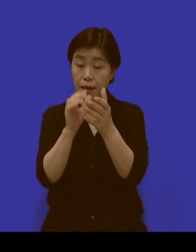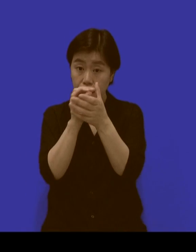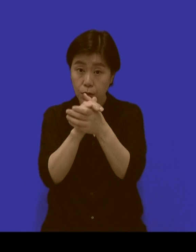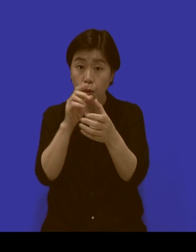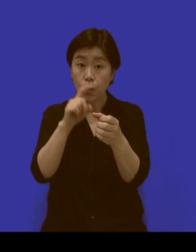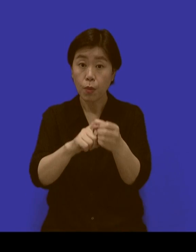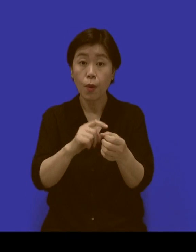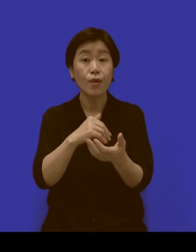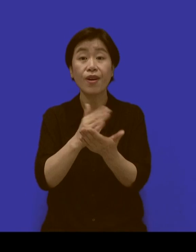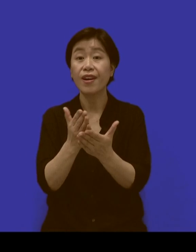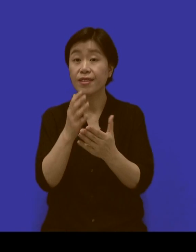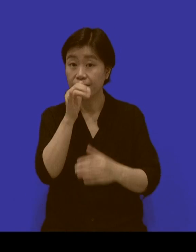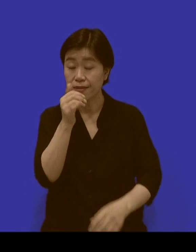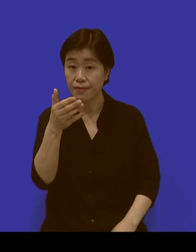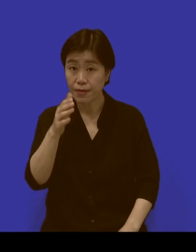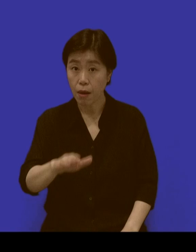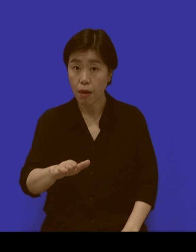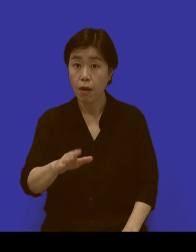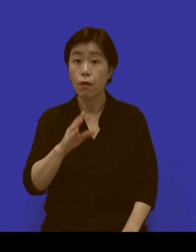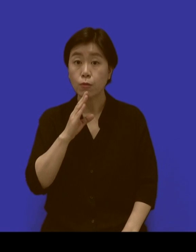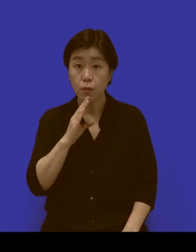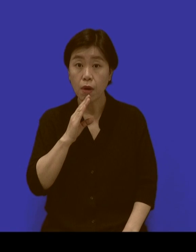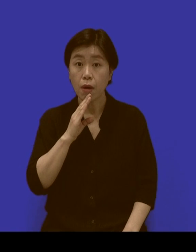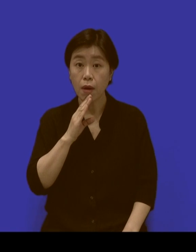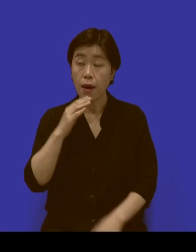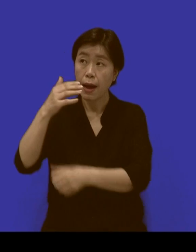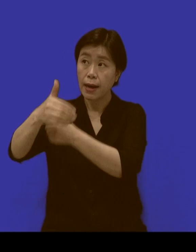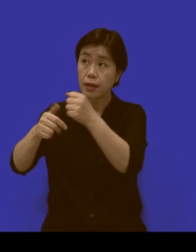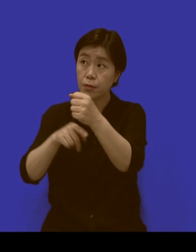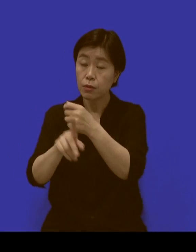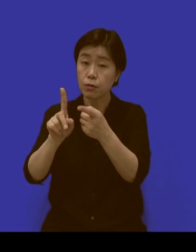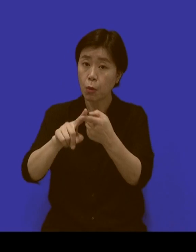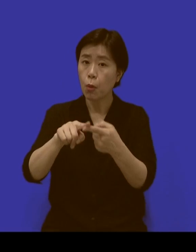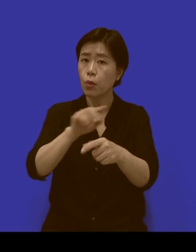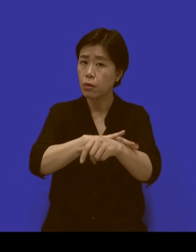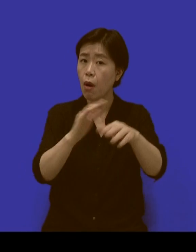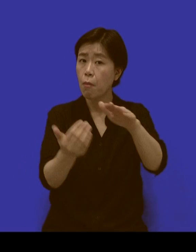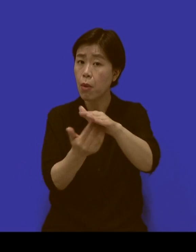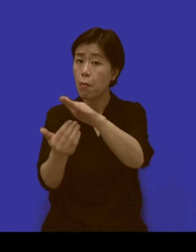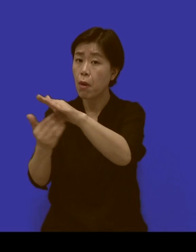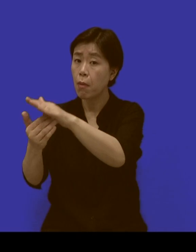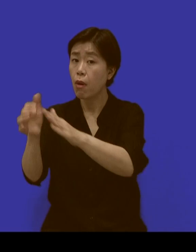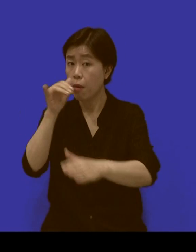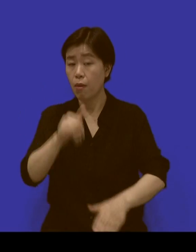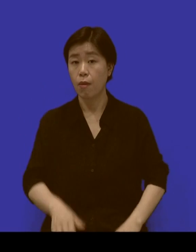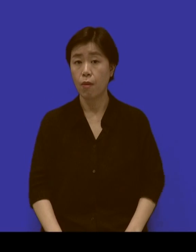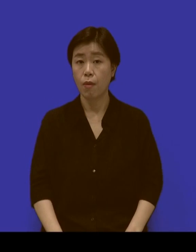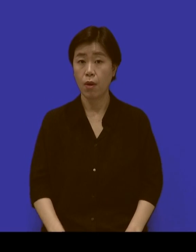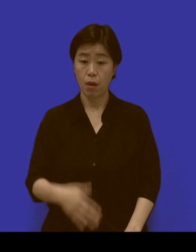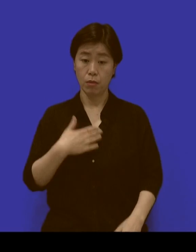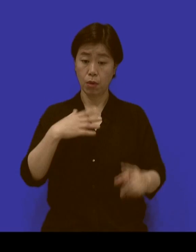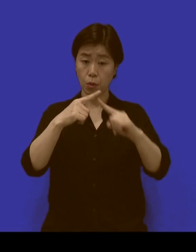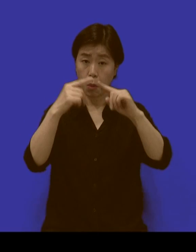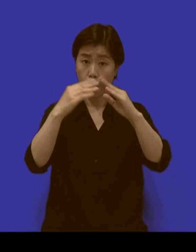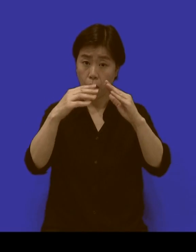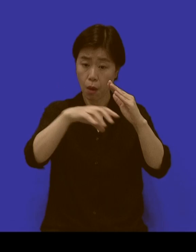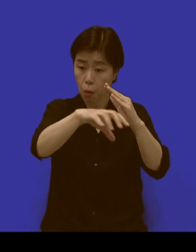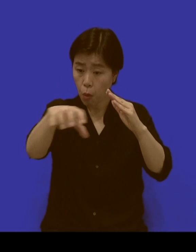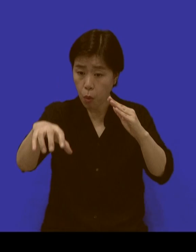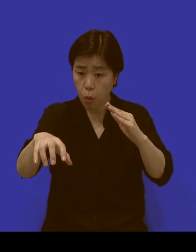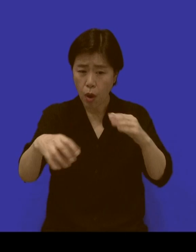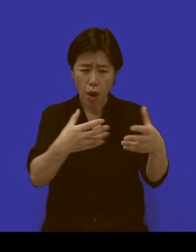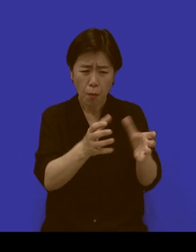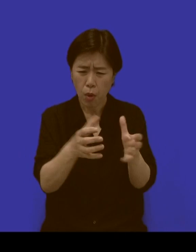굉장히 기적적으로 잘 때에 맞게 응답이 됐어요. 예를 들어서 제가 교회 안에 공동체에 대해 알지도 못하고 뭐